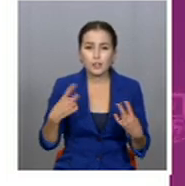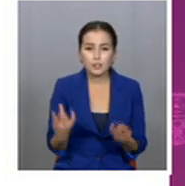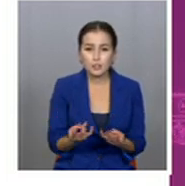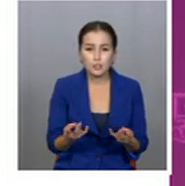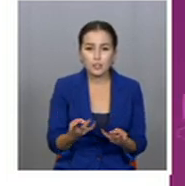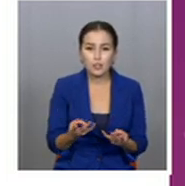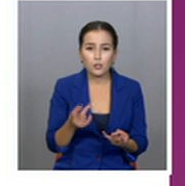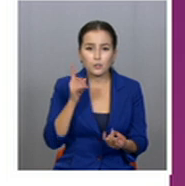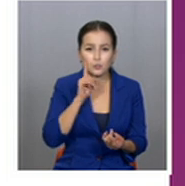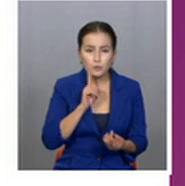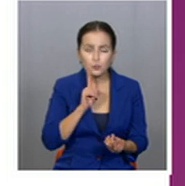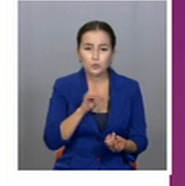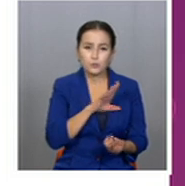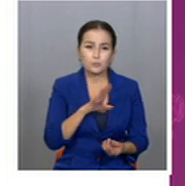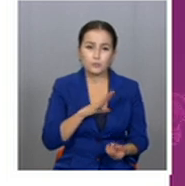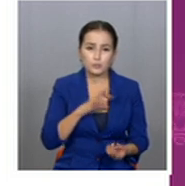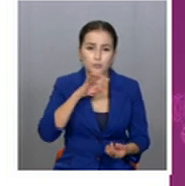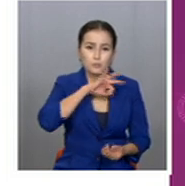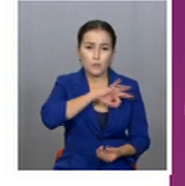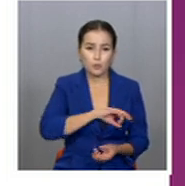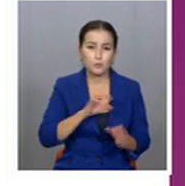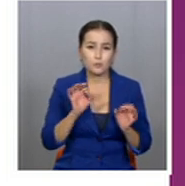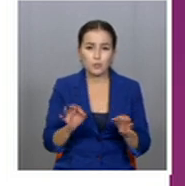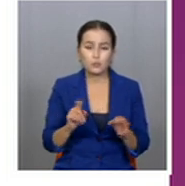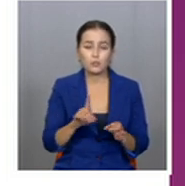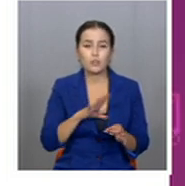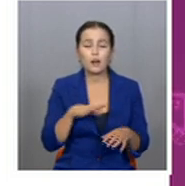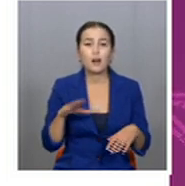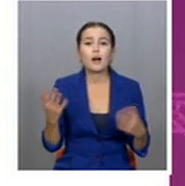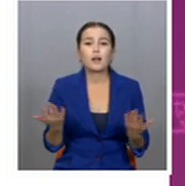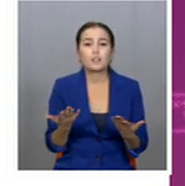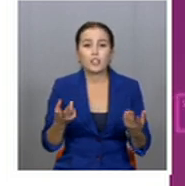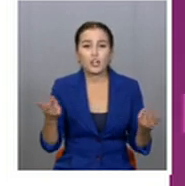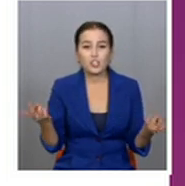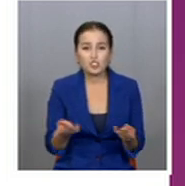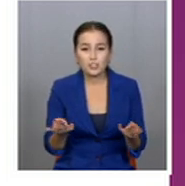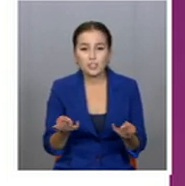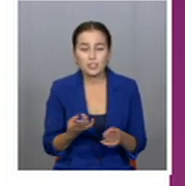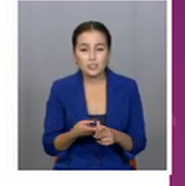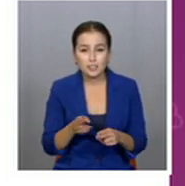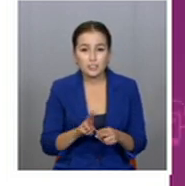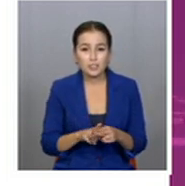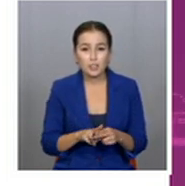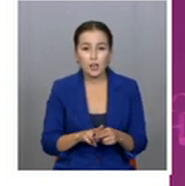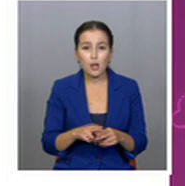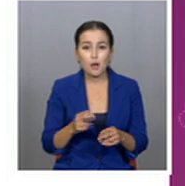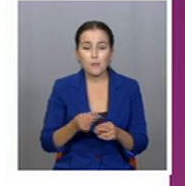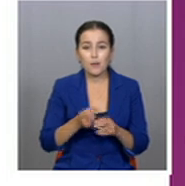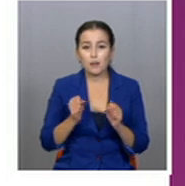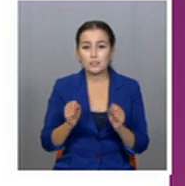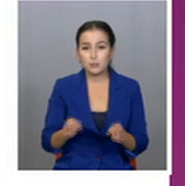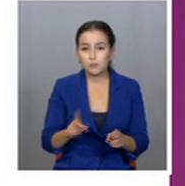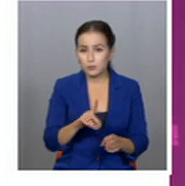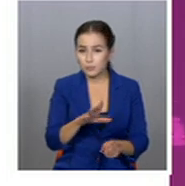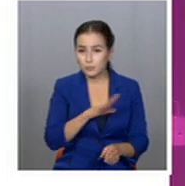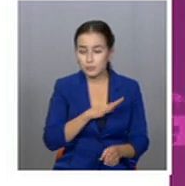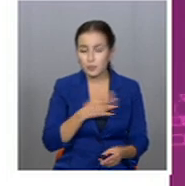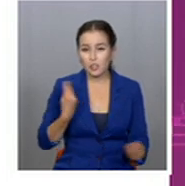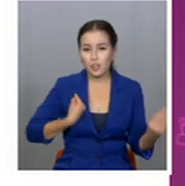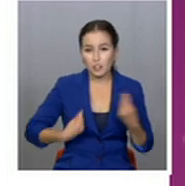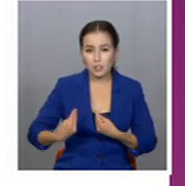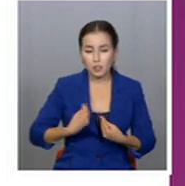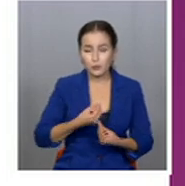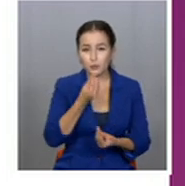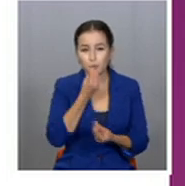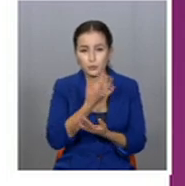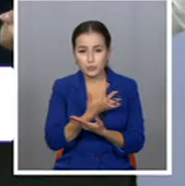қажеттіліктер қанағаттандырылуы тиіс. Ол қандай қажеттіліктер? Қауіпсіздікке деген, киім-кешек,